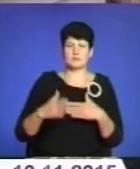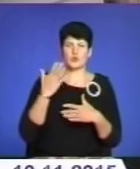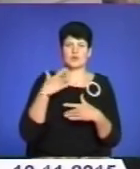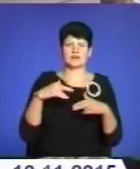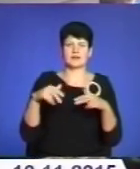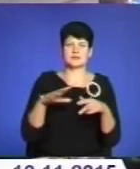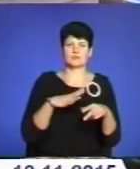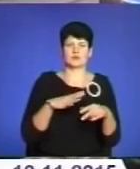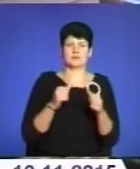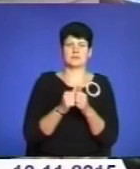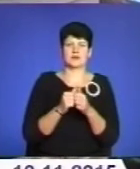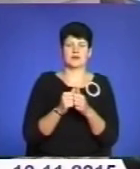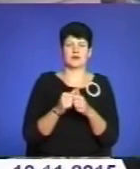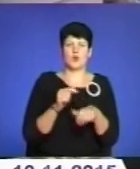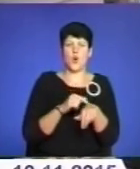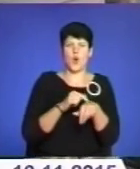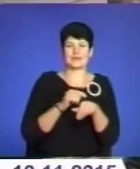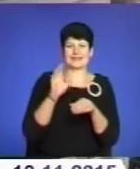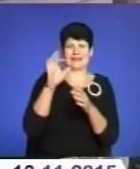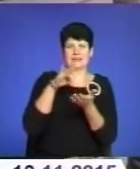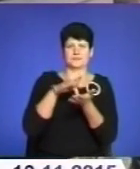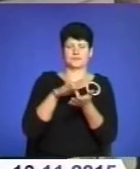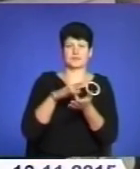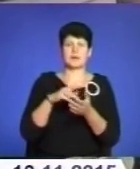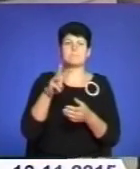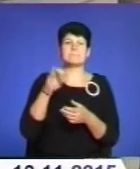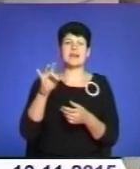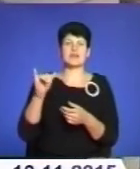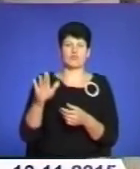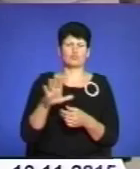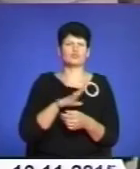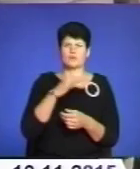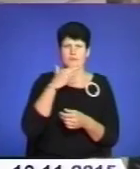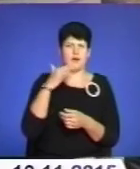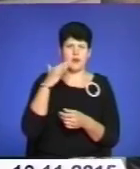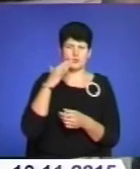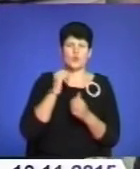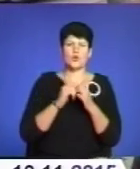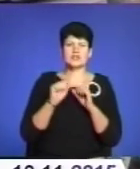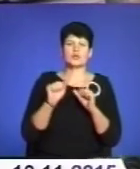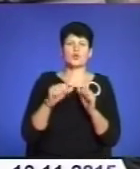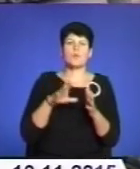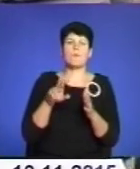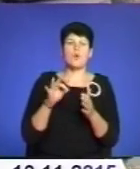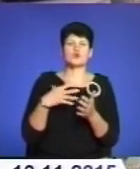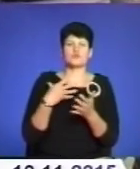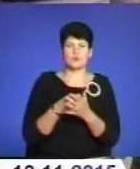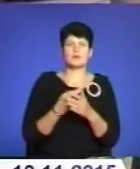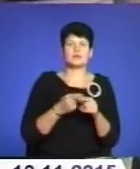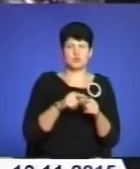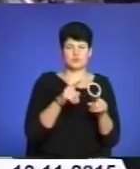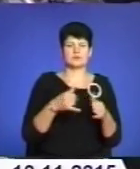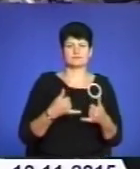годинника, знаєте, це так, незвично. Мерів було багато, звичайно, кожен керує по-своєму, але цьому треба віддати